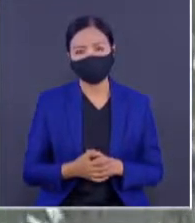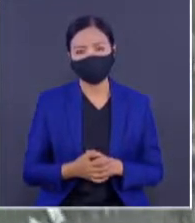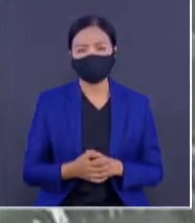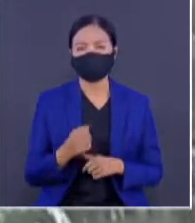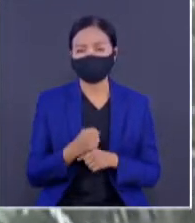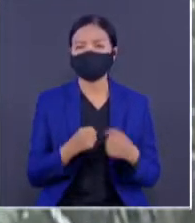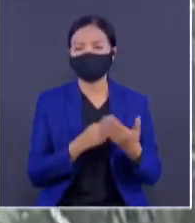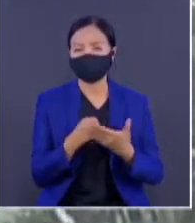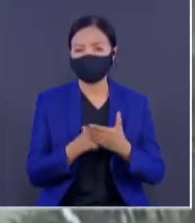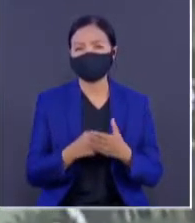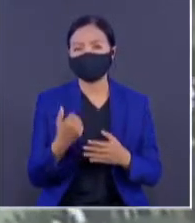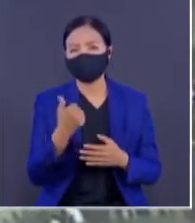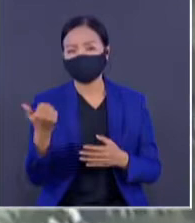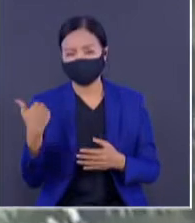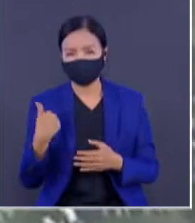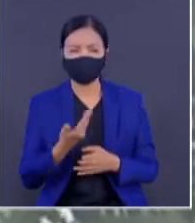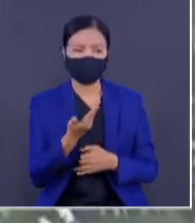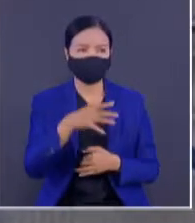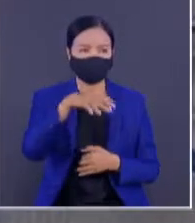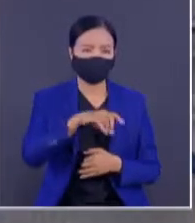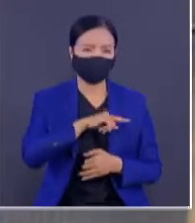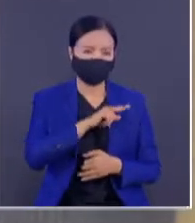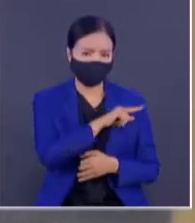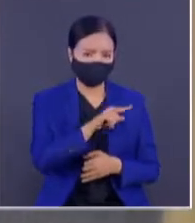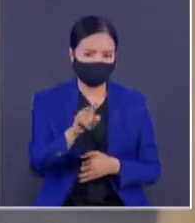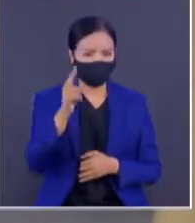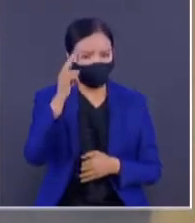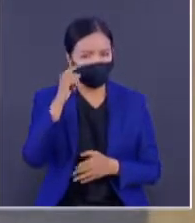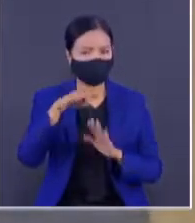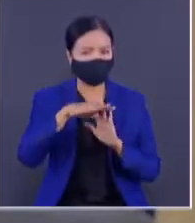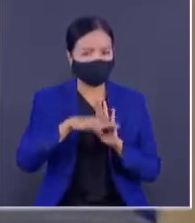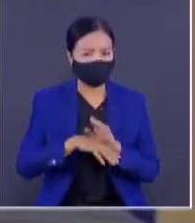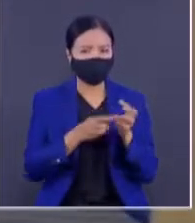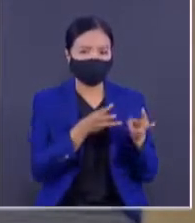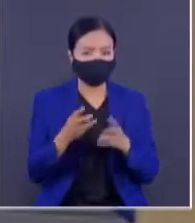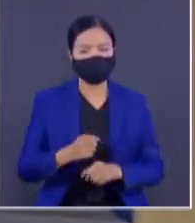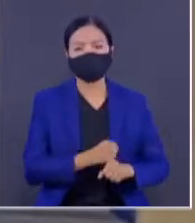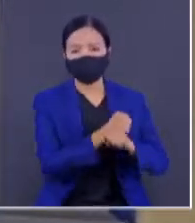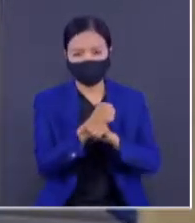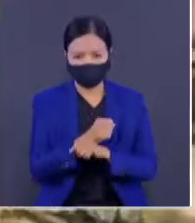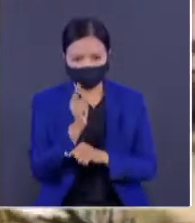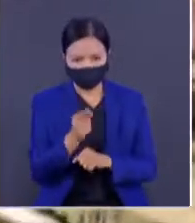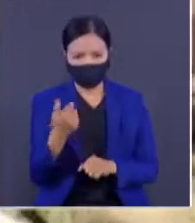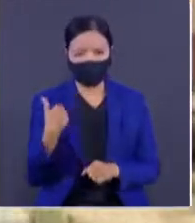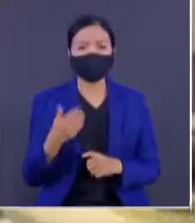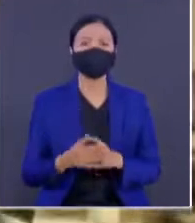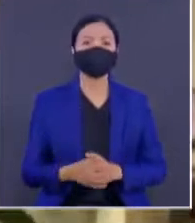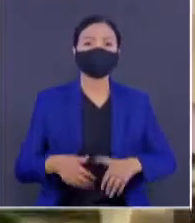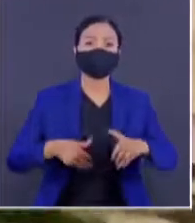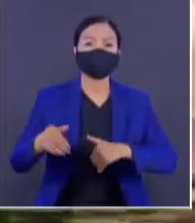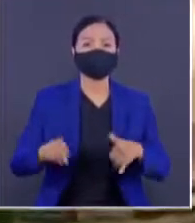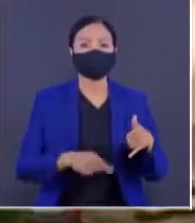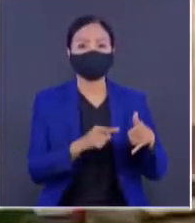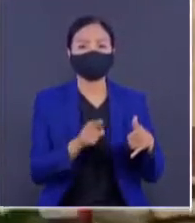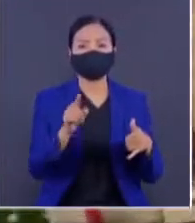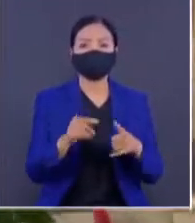ยาเสพติดประเภทอื่นก็เลยขอให้หน่วยงานที่เกี่ยวข้องมาหามาตรการป้องกันเรื่องนี้ด้วยส่วนชาวบ้านที่บ้านดอนทรายต